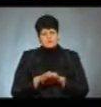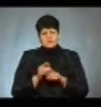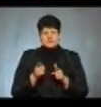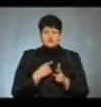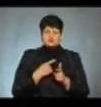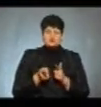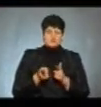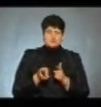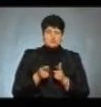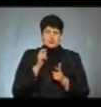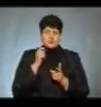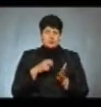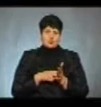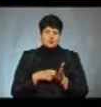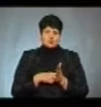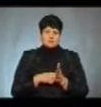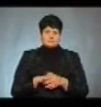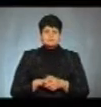чи Укрпоштою,